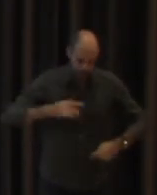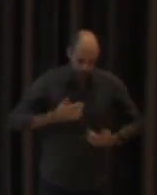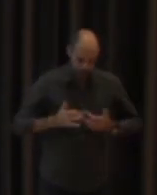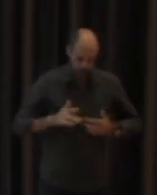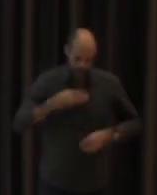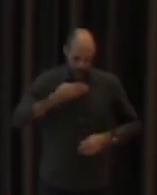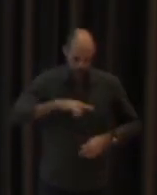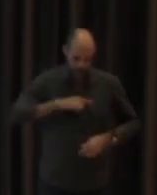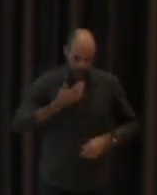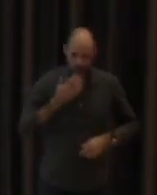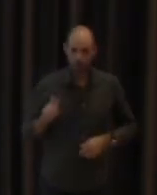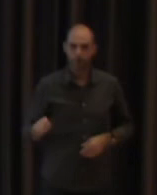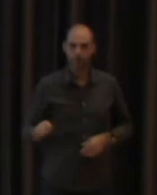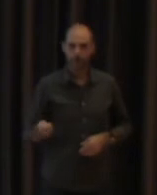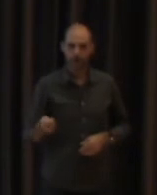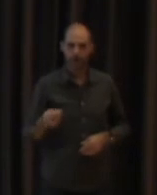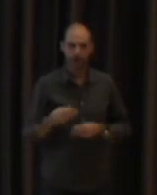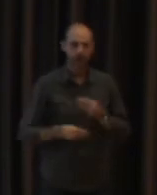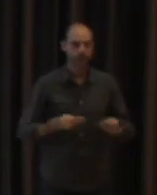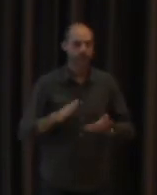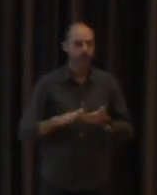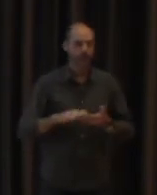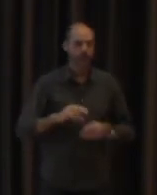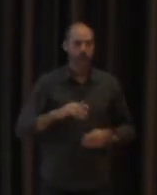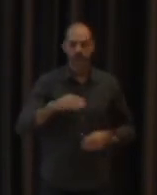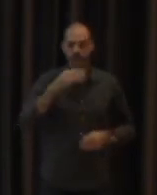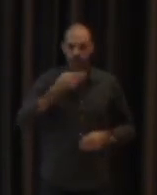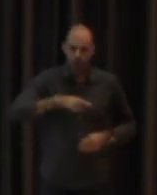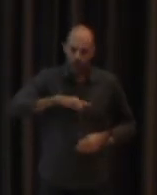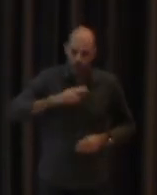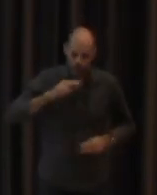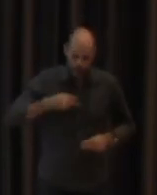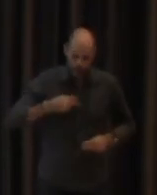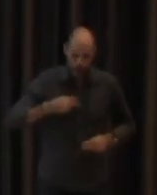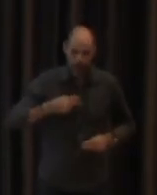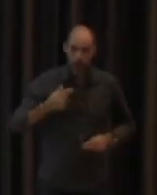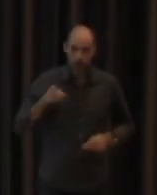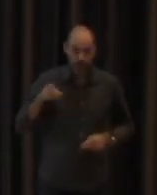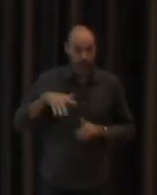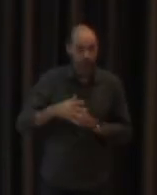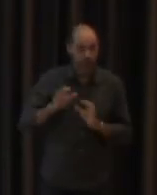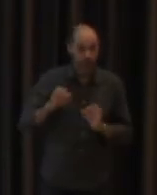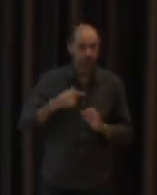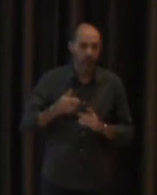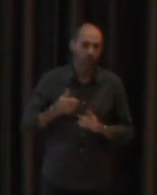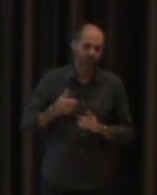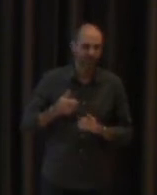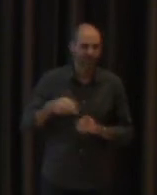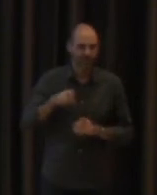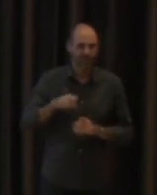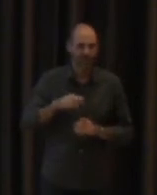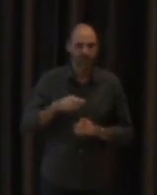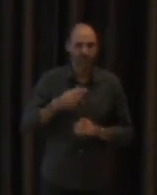Pere fa temps que es va enemistar amb ell mateix, per dir que no se suporta. Però fins i tot en aquest cas retòric hi hauria un desdoblament